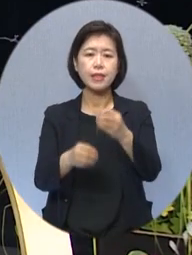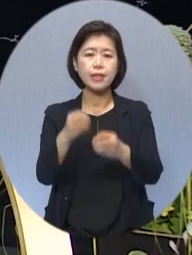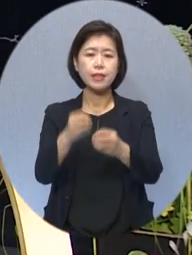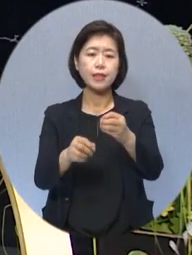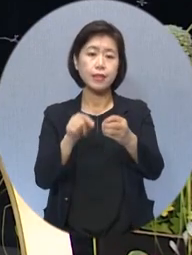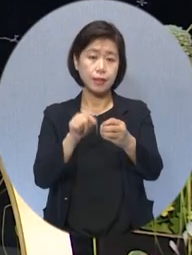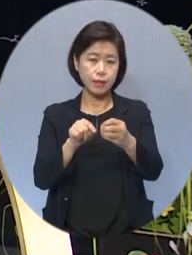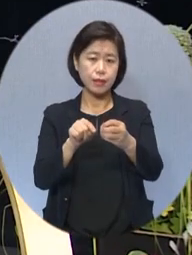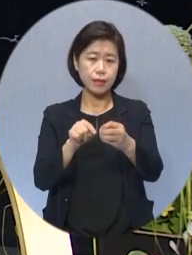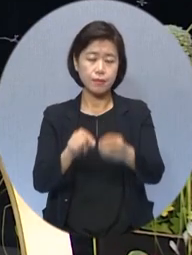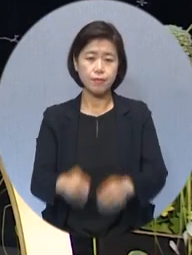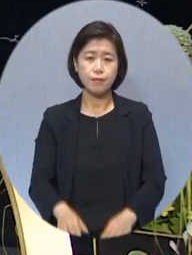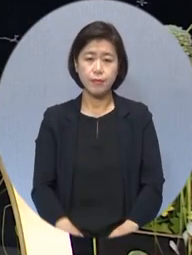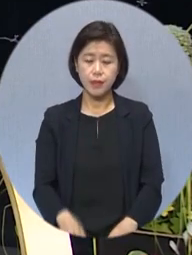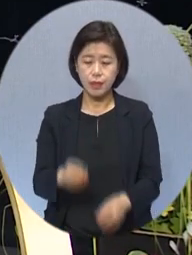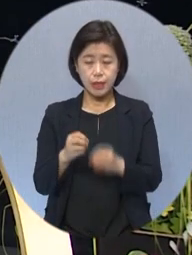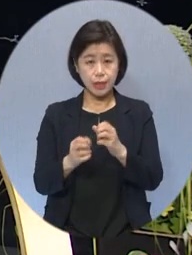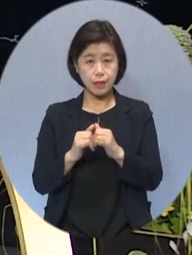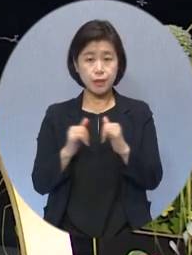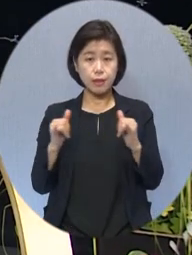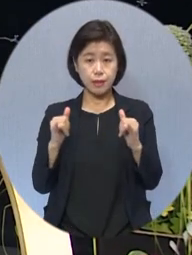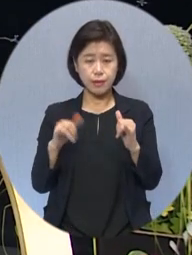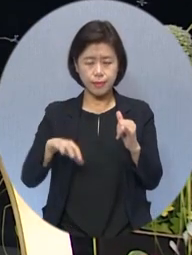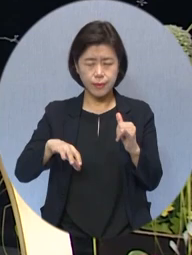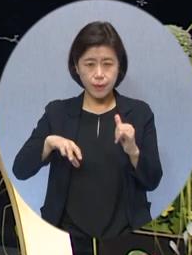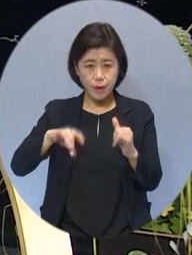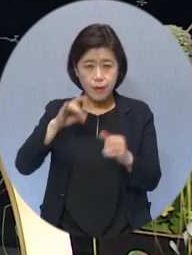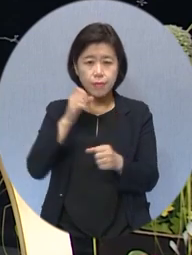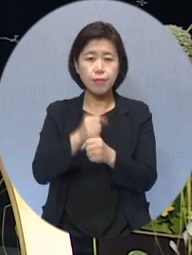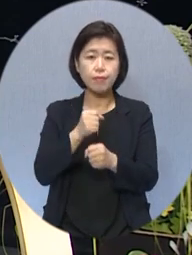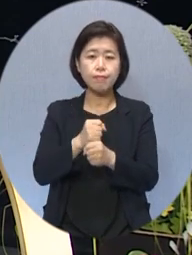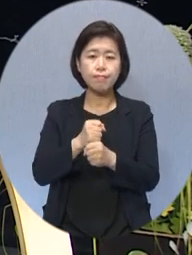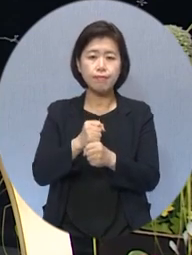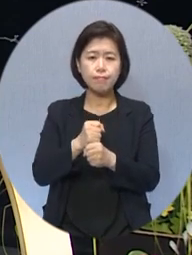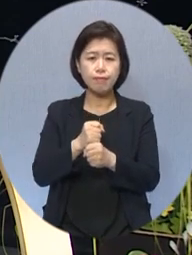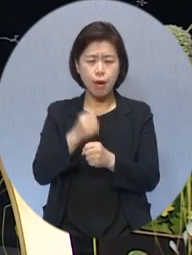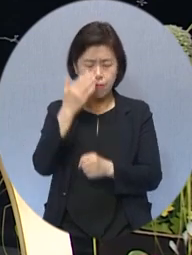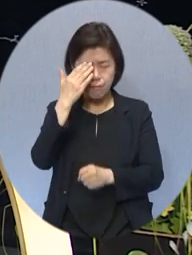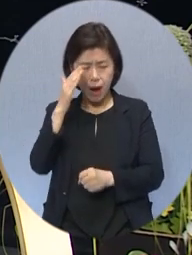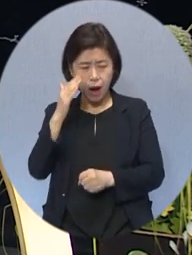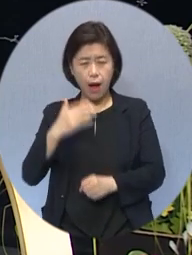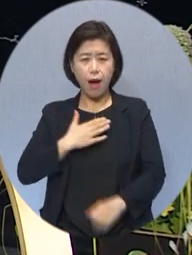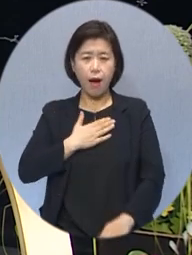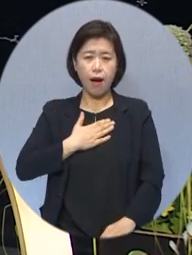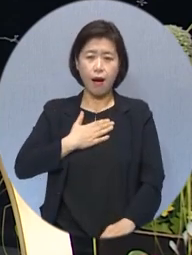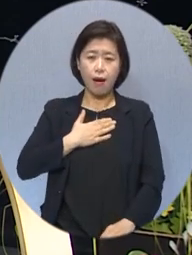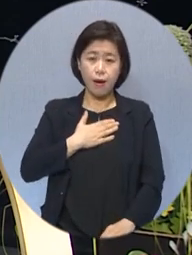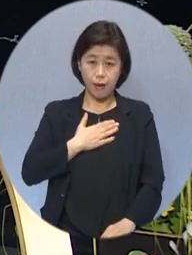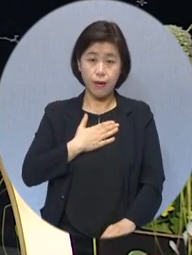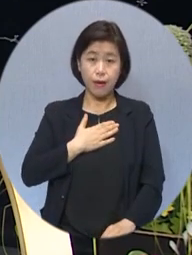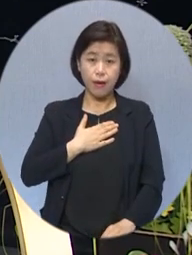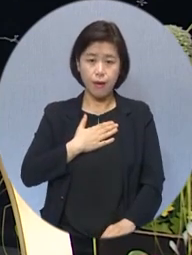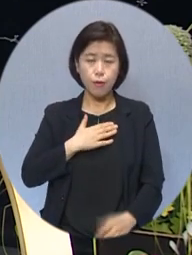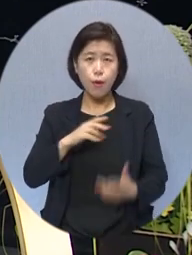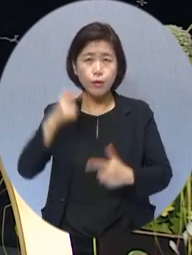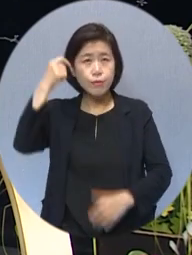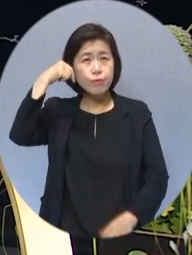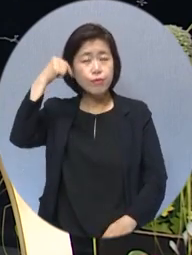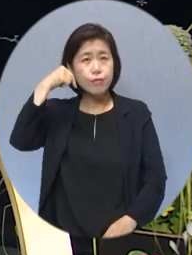창조는 시인이 처음으로 만들어낸 낯선 감정과 감각과 사유와 의미